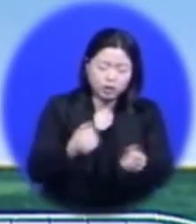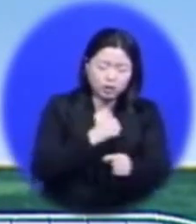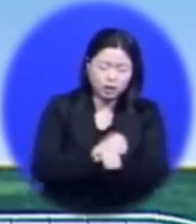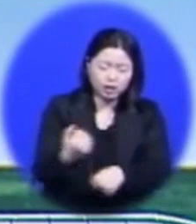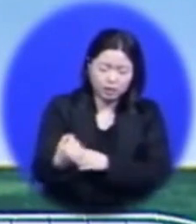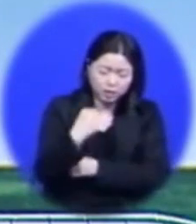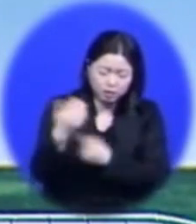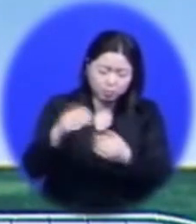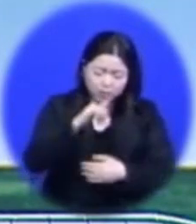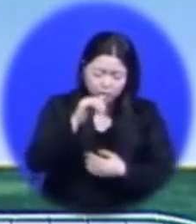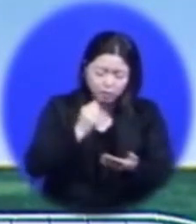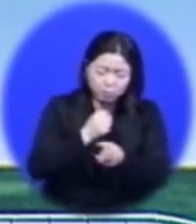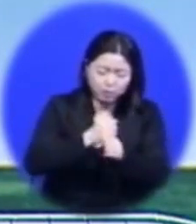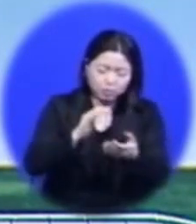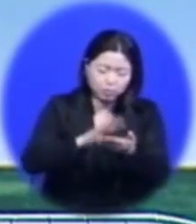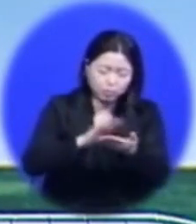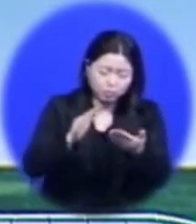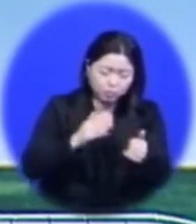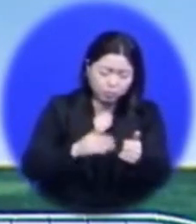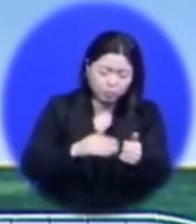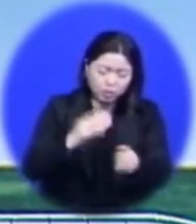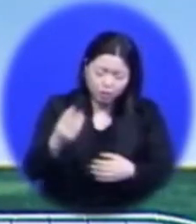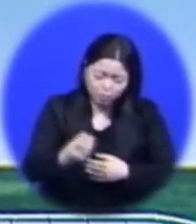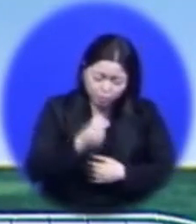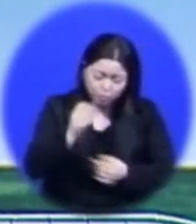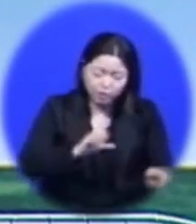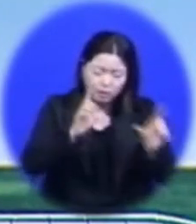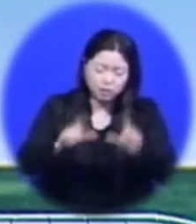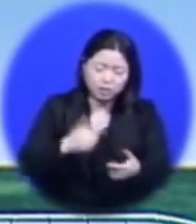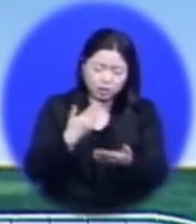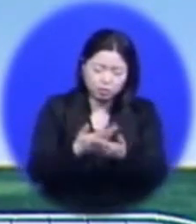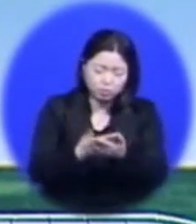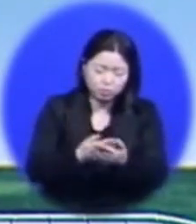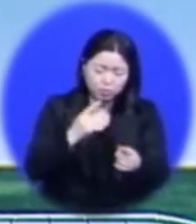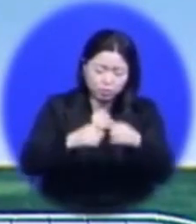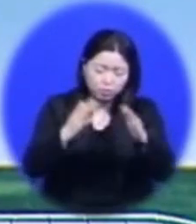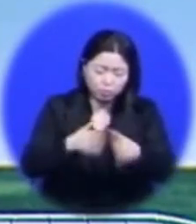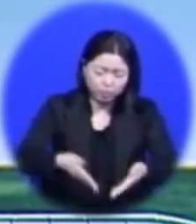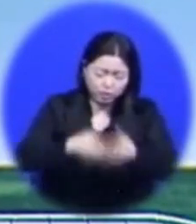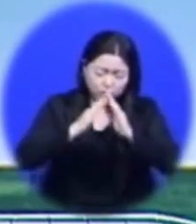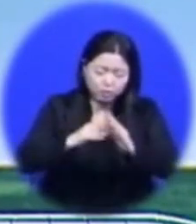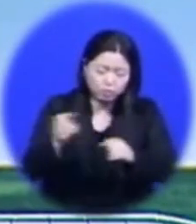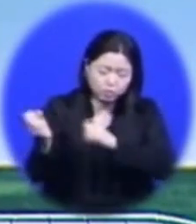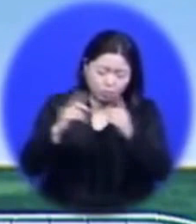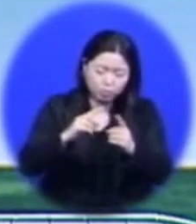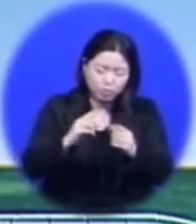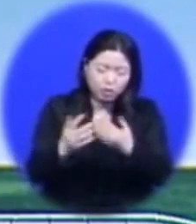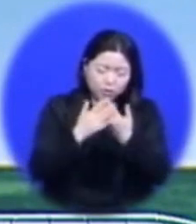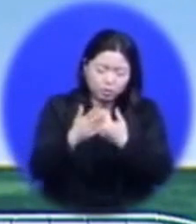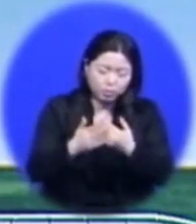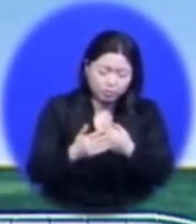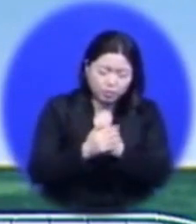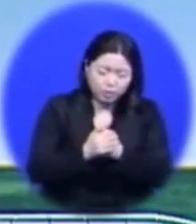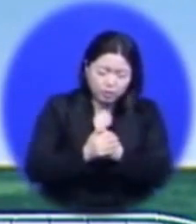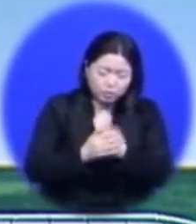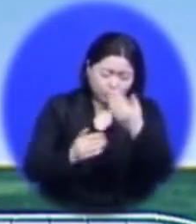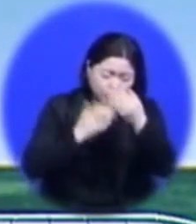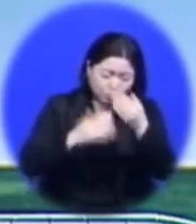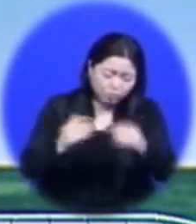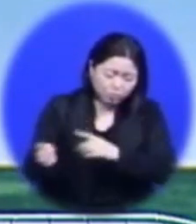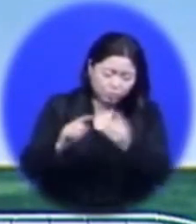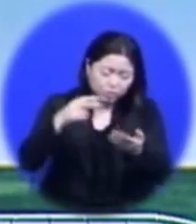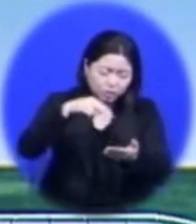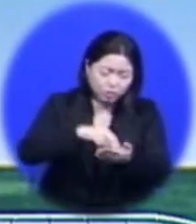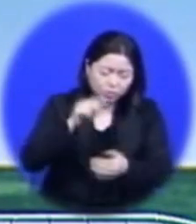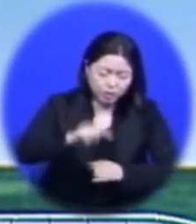주소서. 거룩한 삶을 살게 하시고 교회를 일으키시고 성도들을 일으키시고 그래서 이